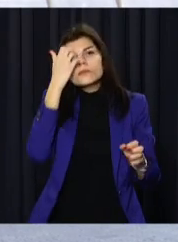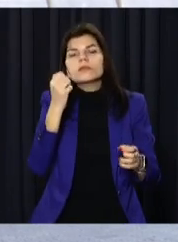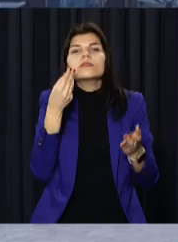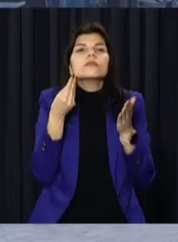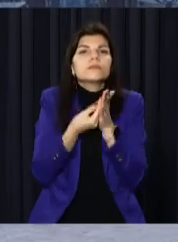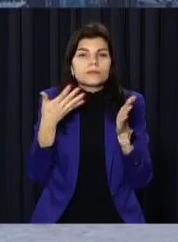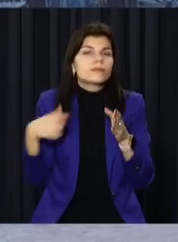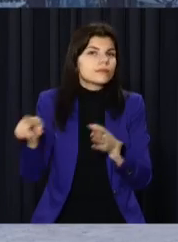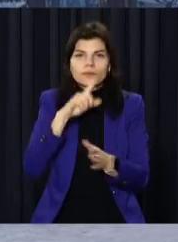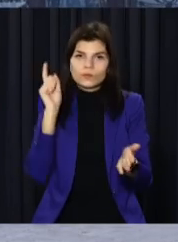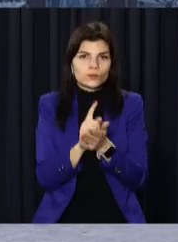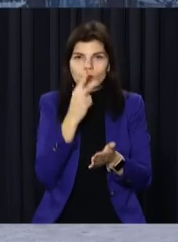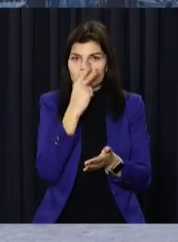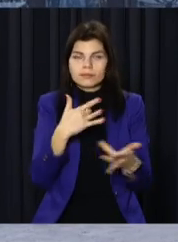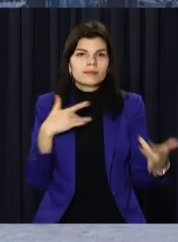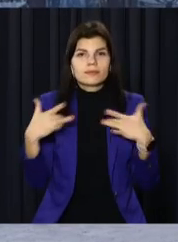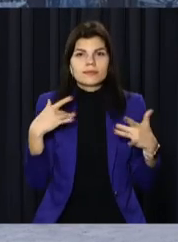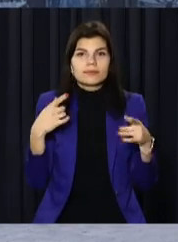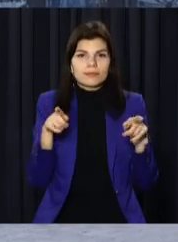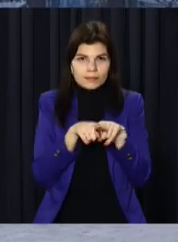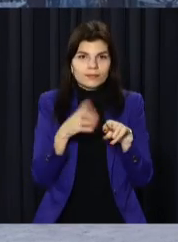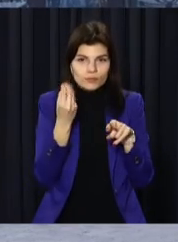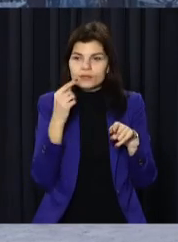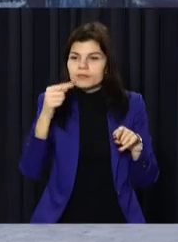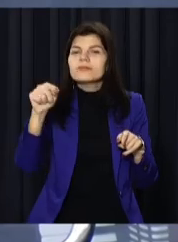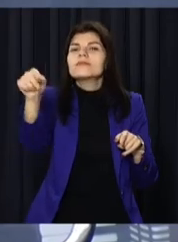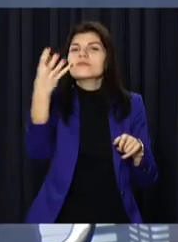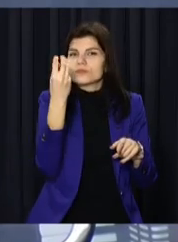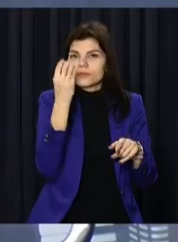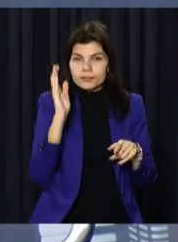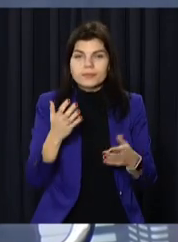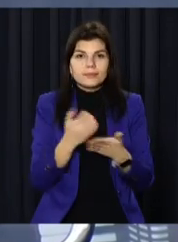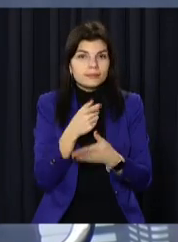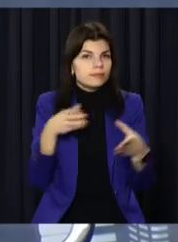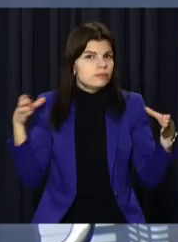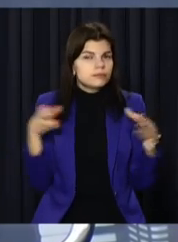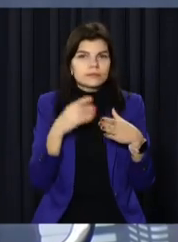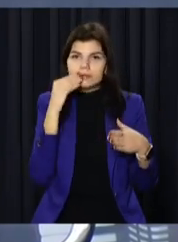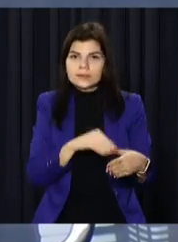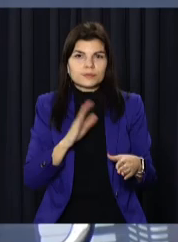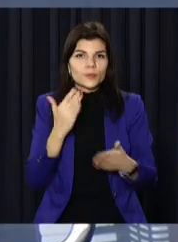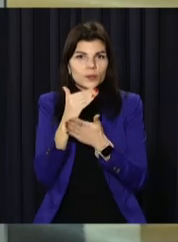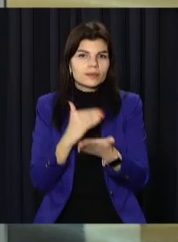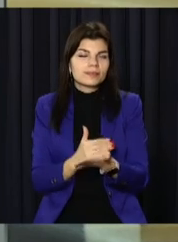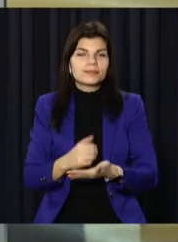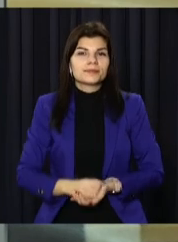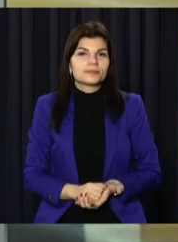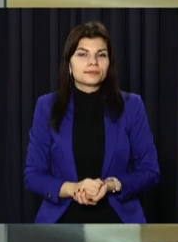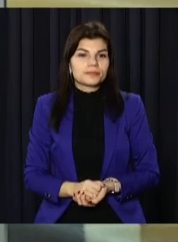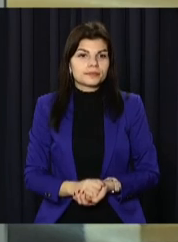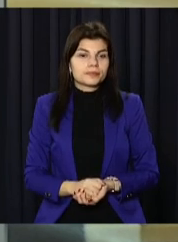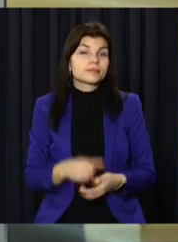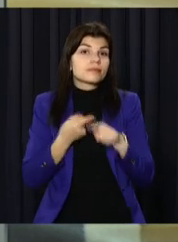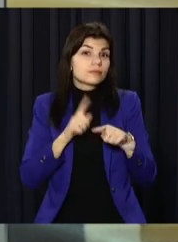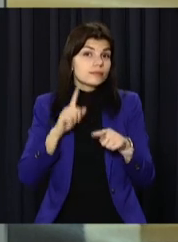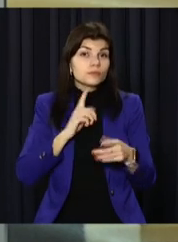ще неодноразово побачать концерт на сцені театру. Марія Требушенко, Ярослав Засоба, Open News, телеканал «Відкритий». На